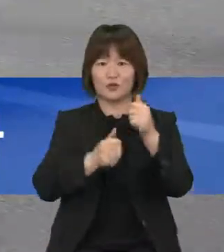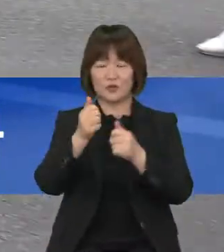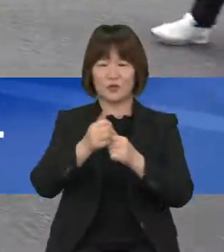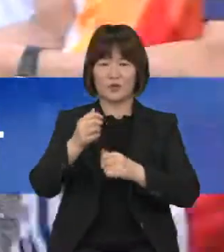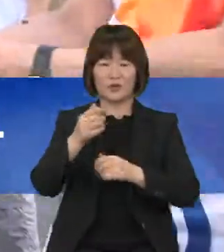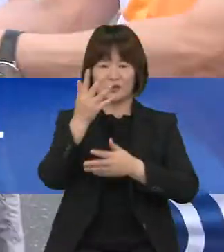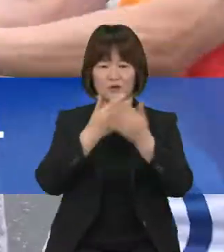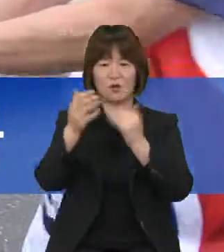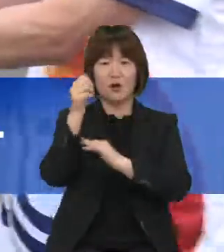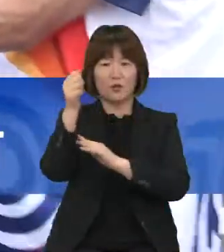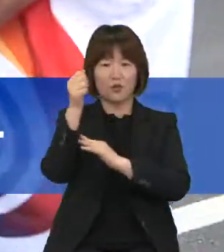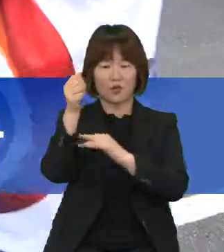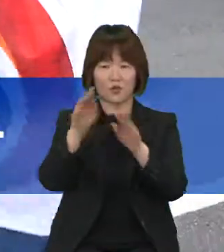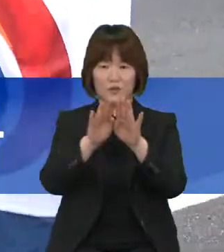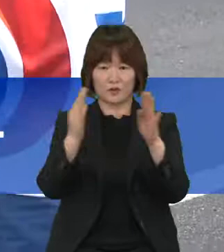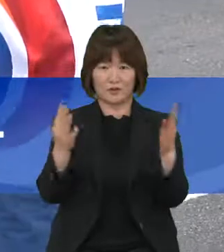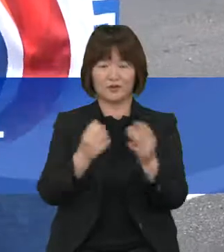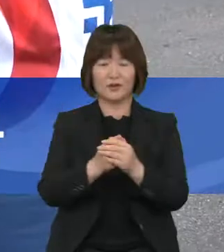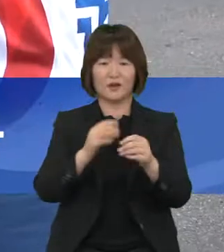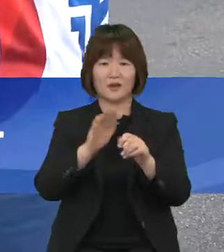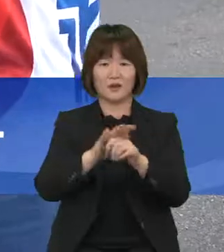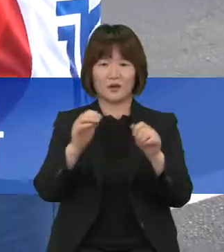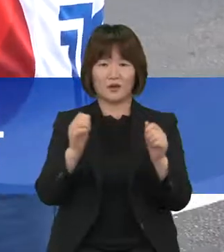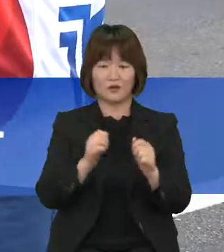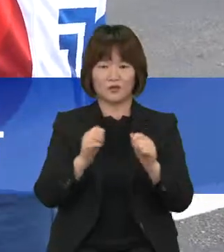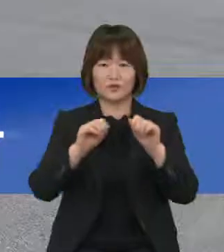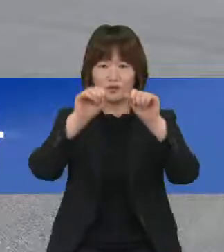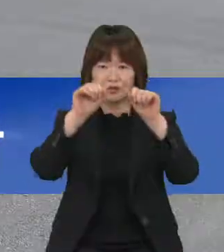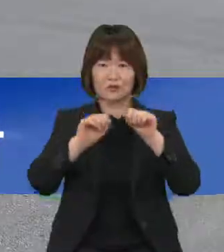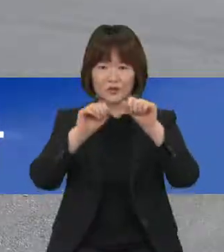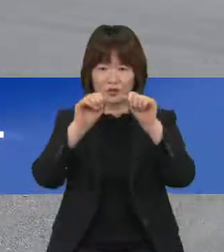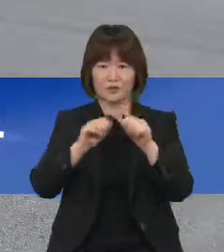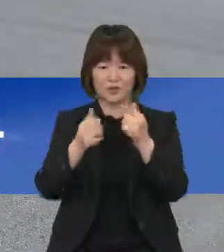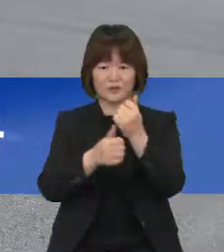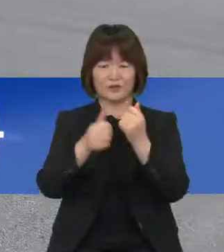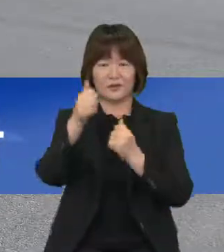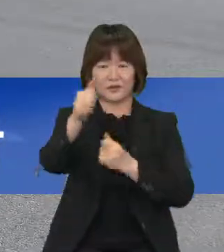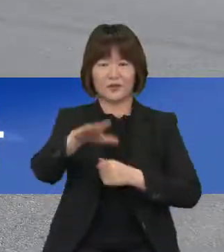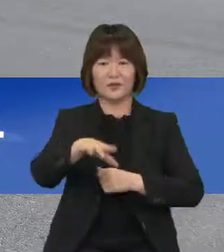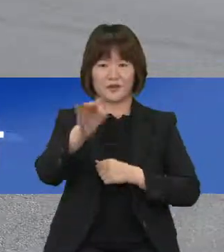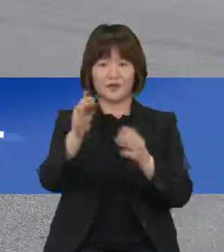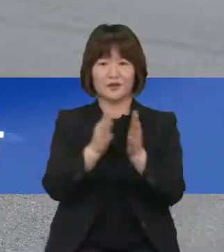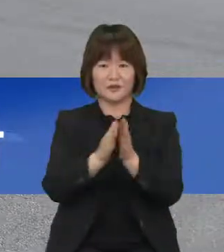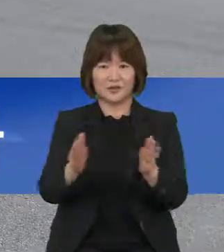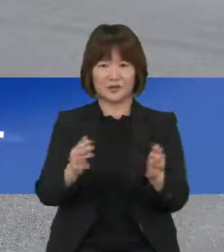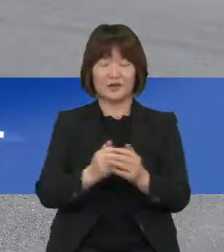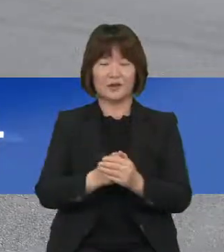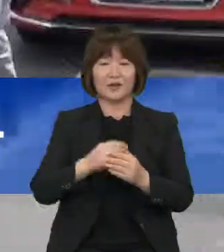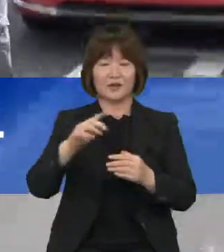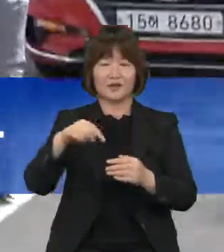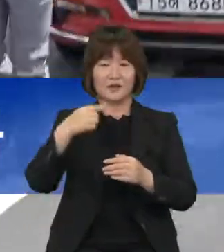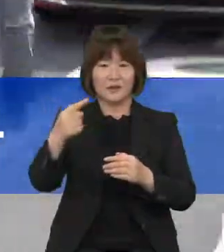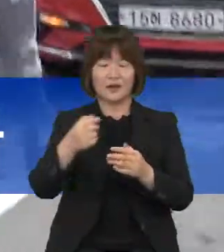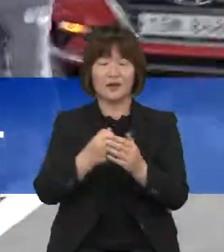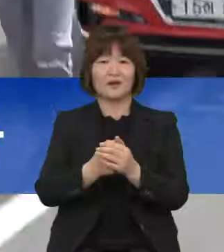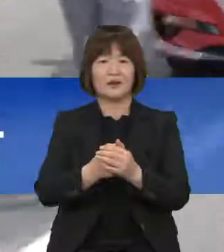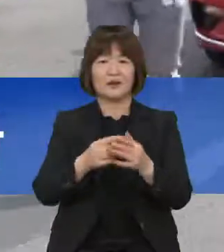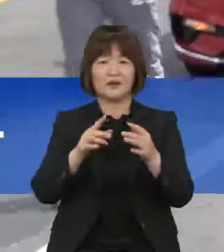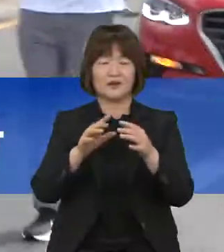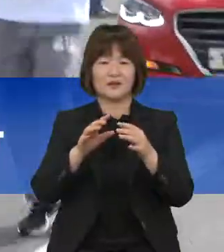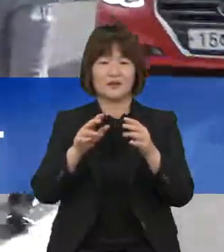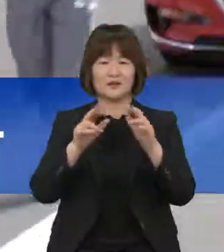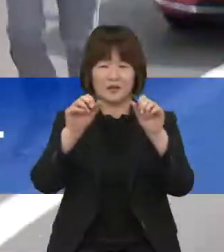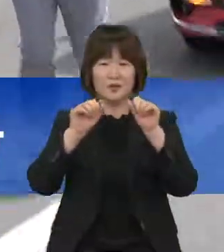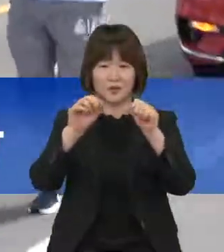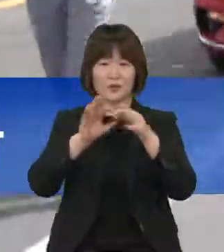열렸습니다 성화 봉송 에는 경상북도 체육회 윤광 수상 임 부회장이 첫 주자로 나섰고 이어 체육 관계자와